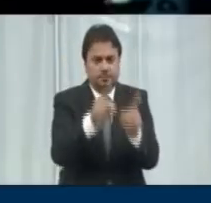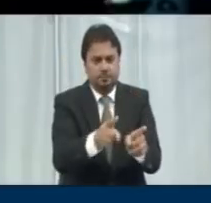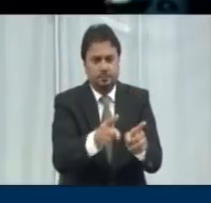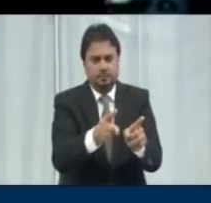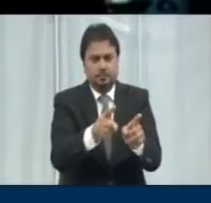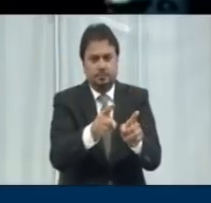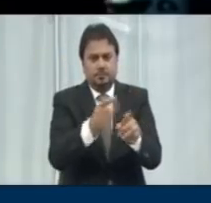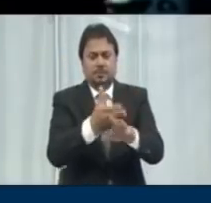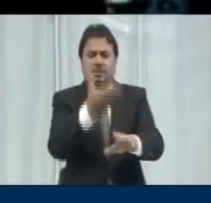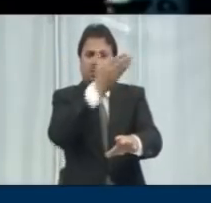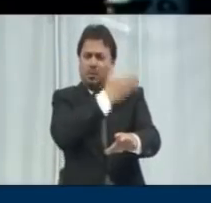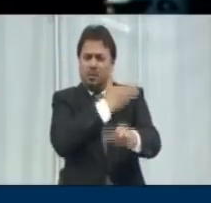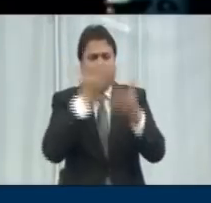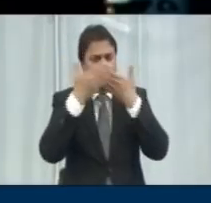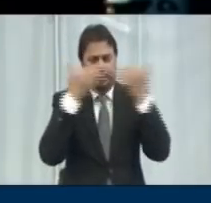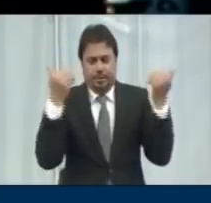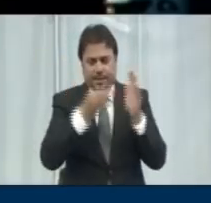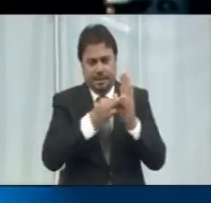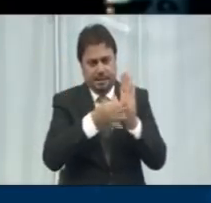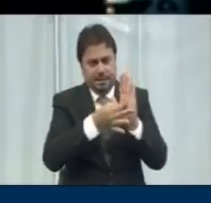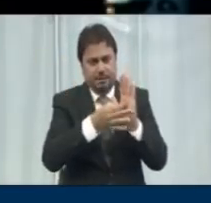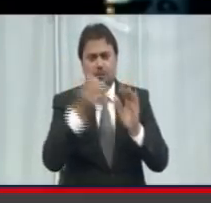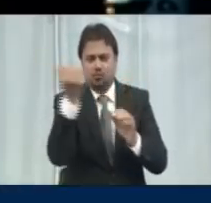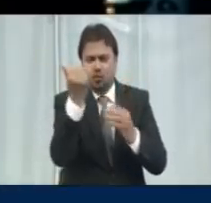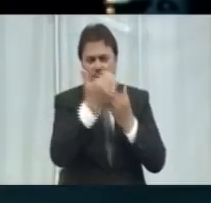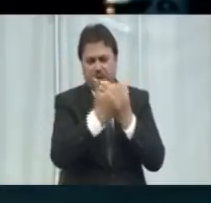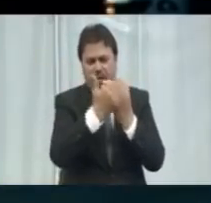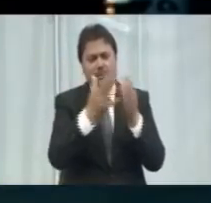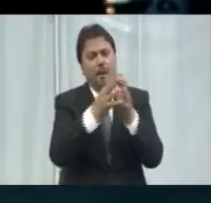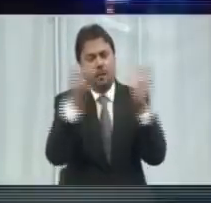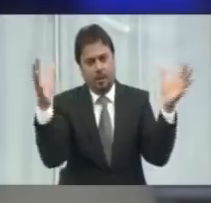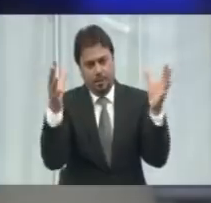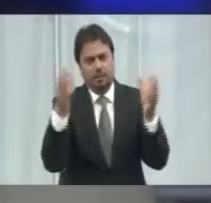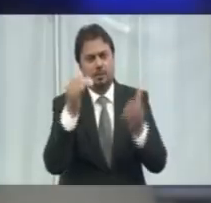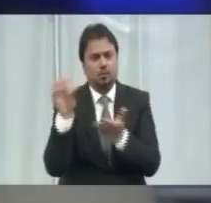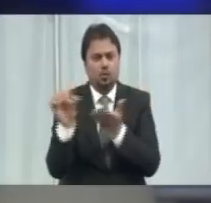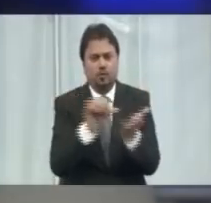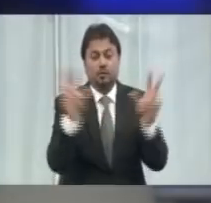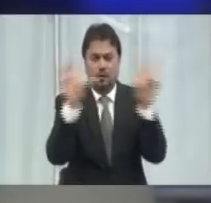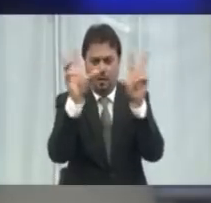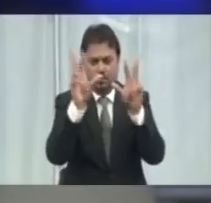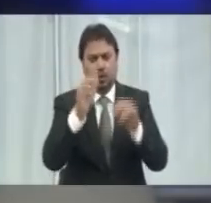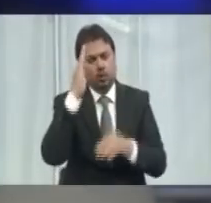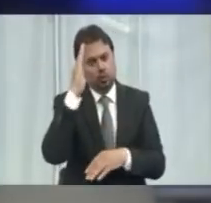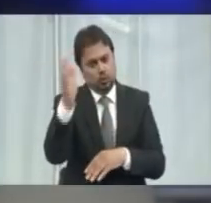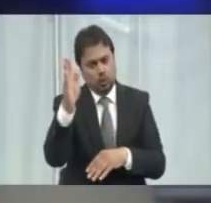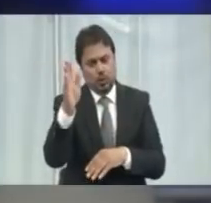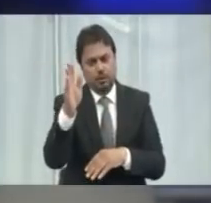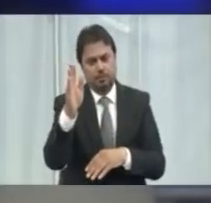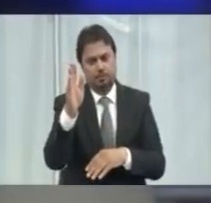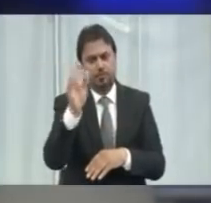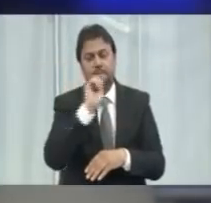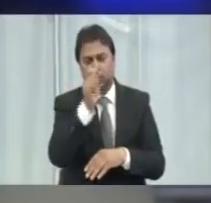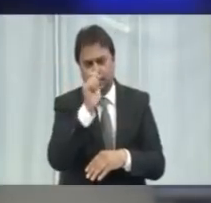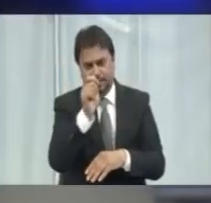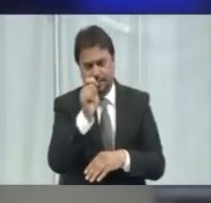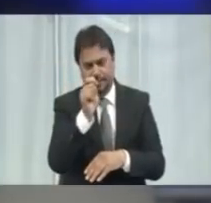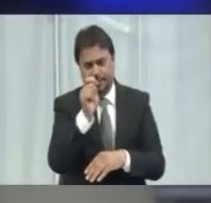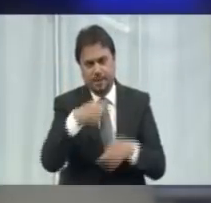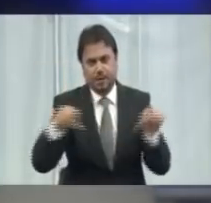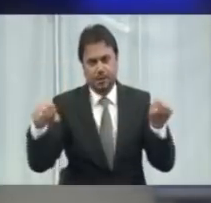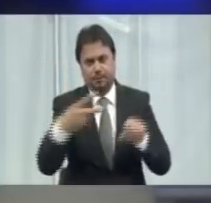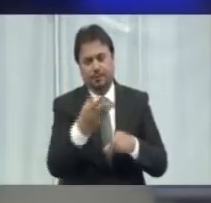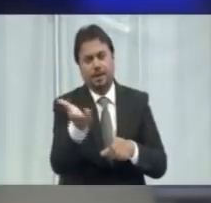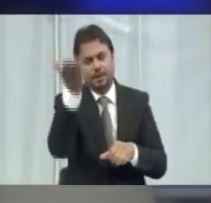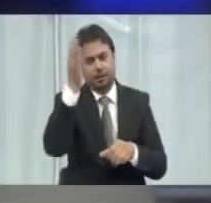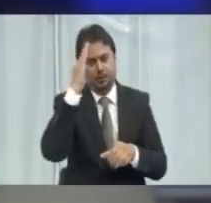في الأعوام الماضية. وسوف تكون هنالك اهتمام كبير من قبل الوفود الإعلامية. شكرا لك منتظر الشريفي مراسلنا من